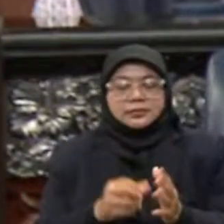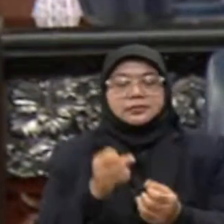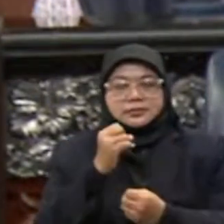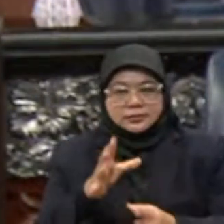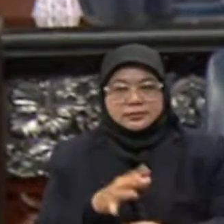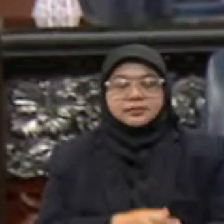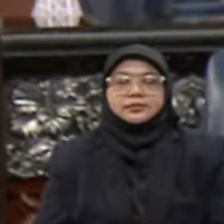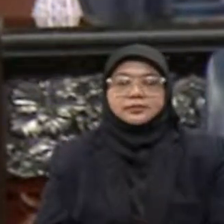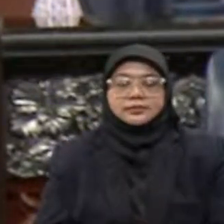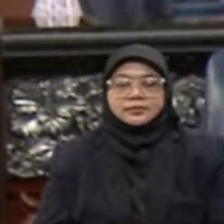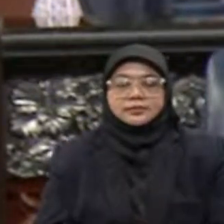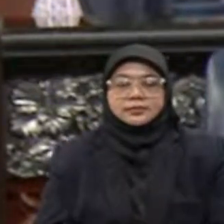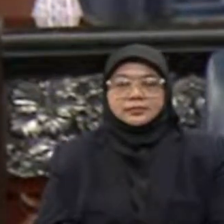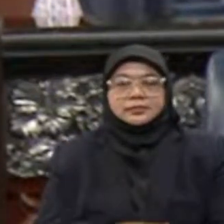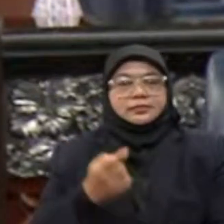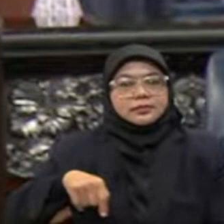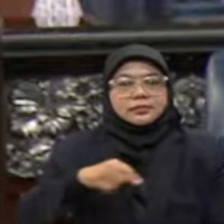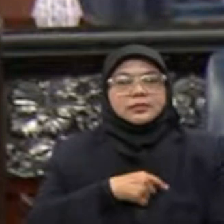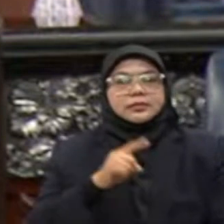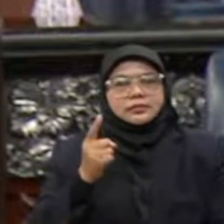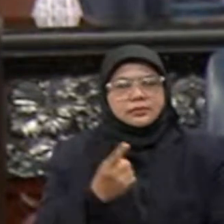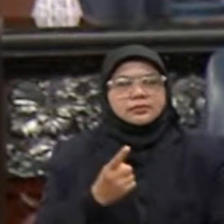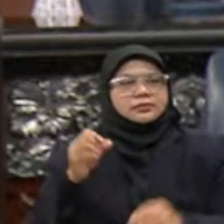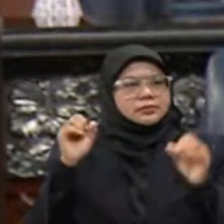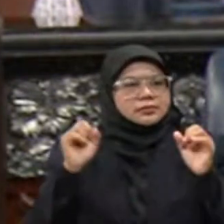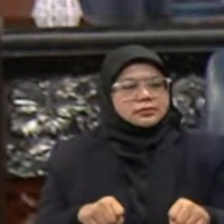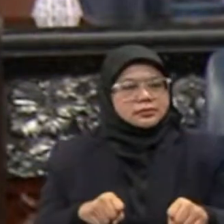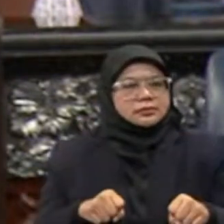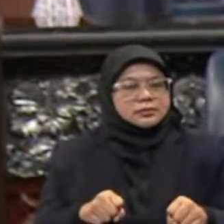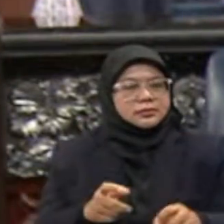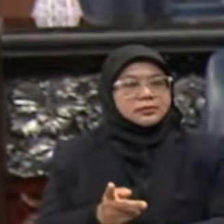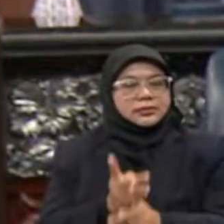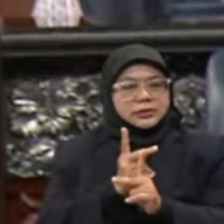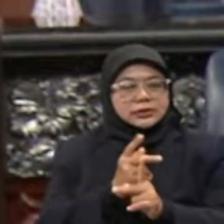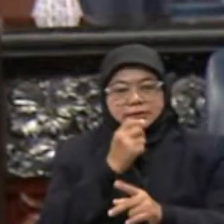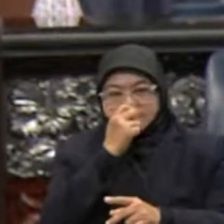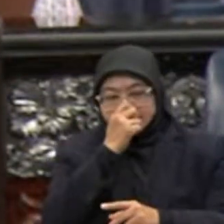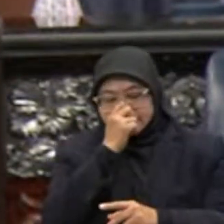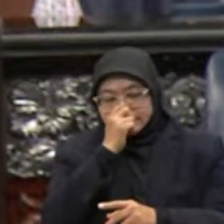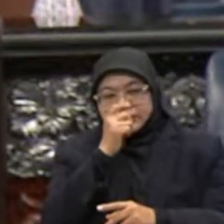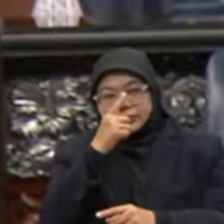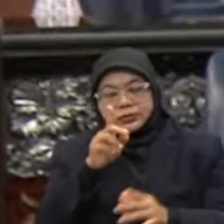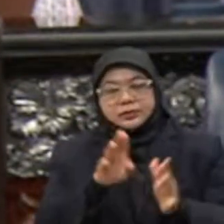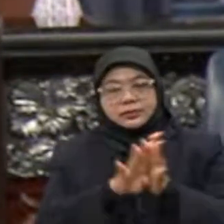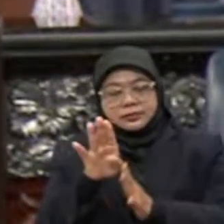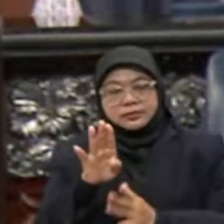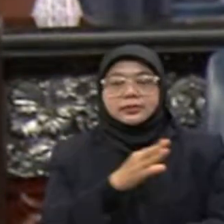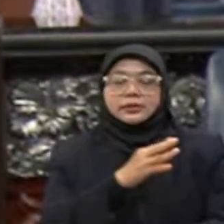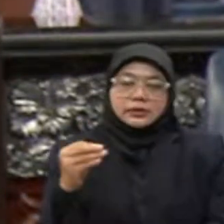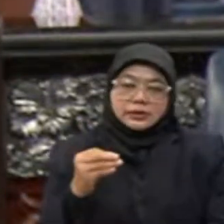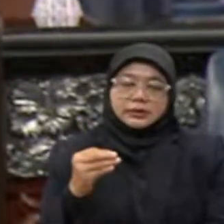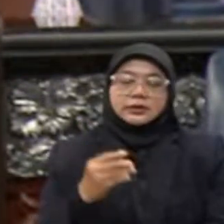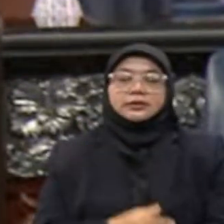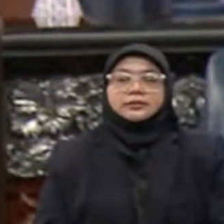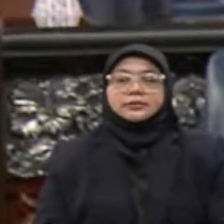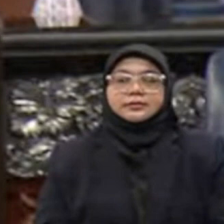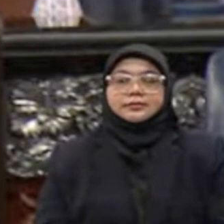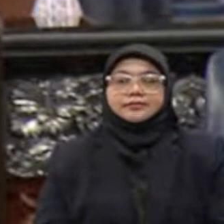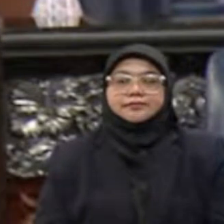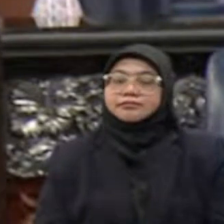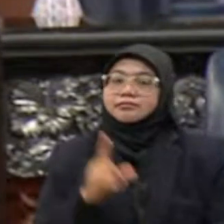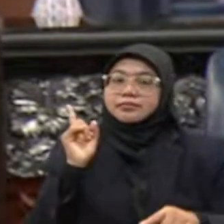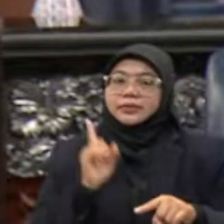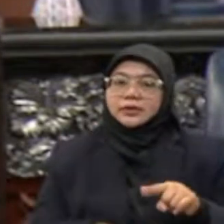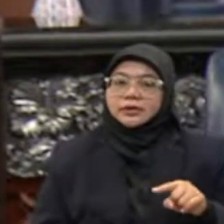bahwa kita hanya boleh meminjam untuk pembangunan dan satu lagi antaranya ialah tidak